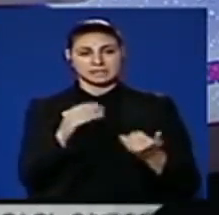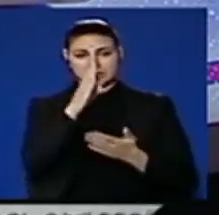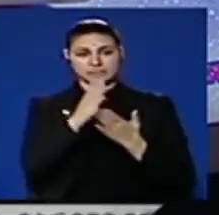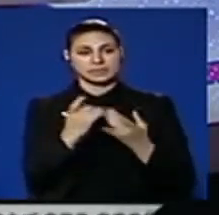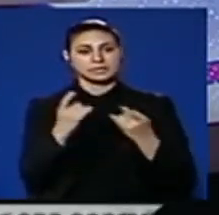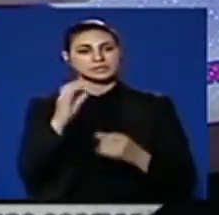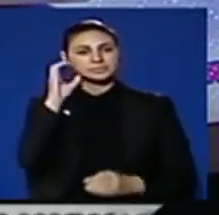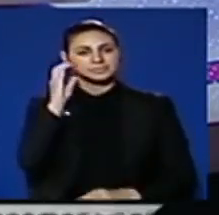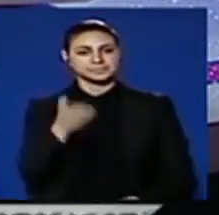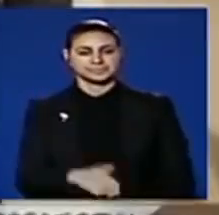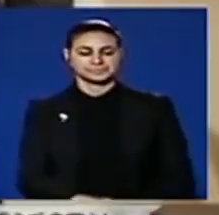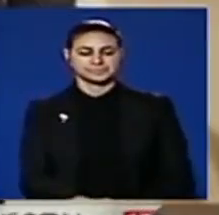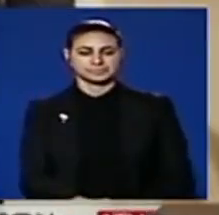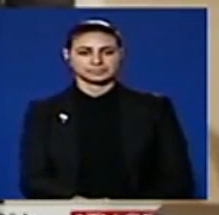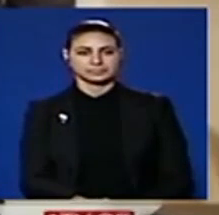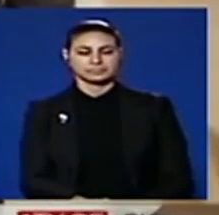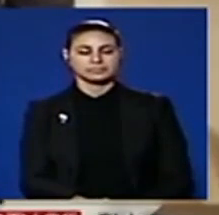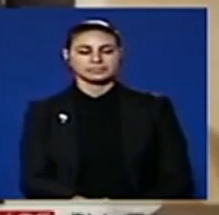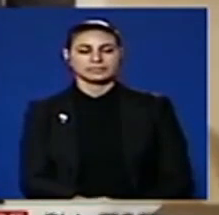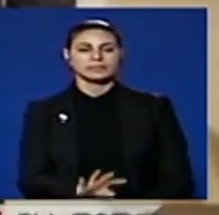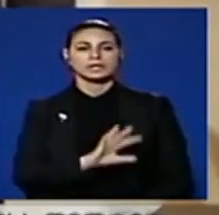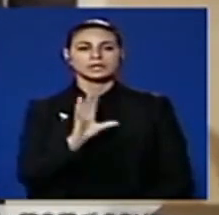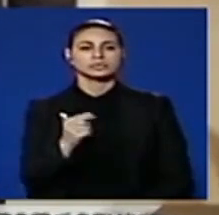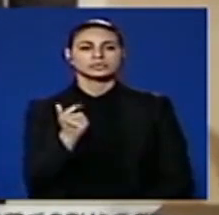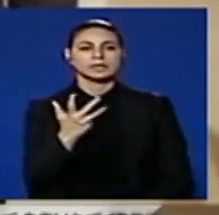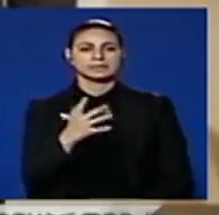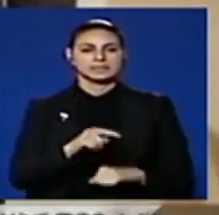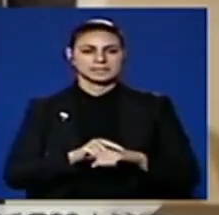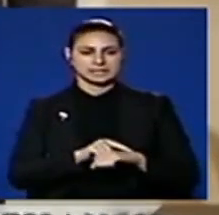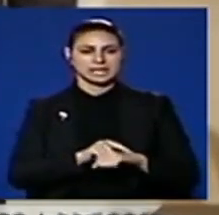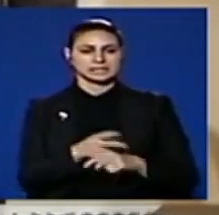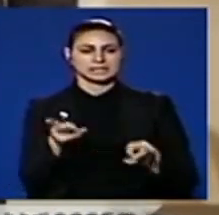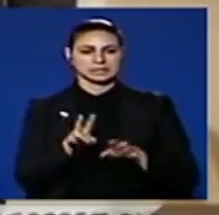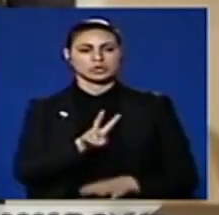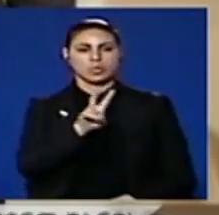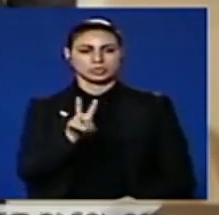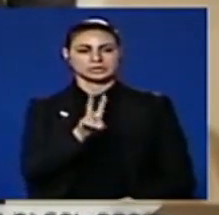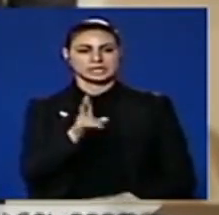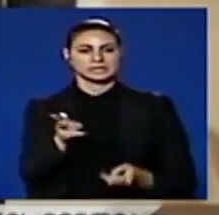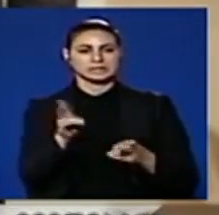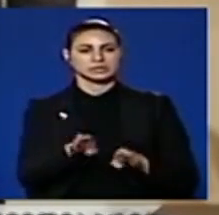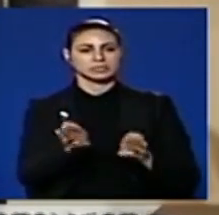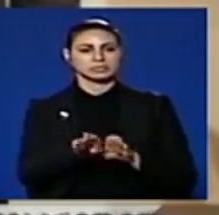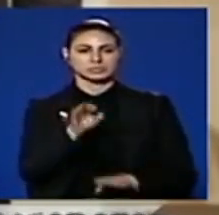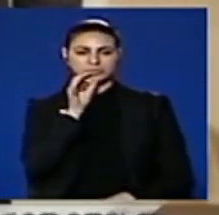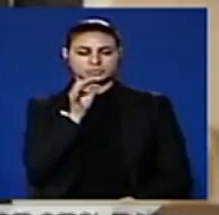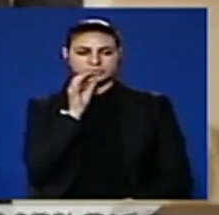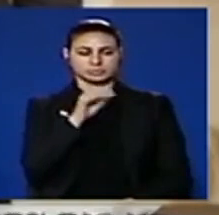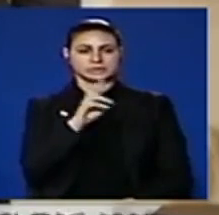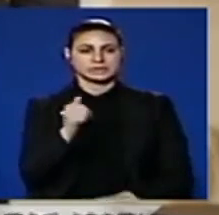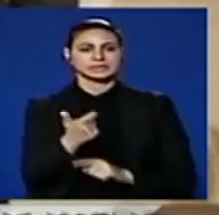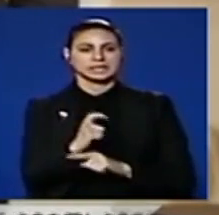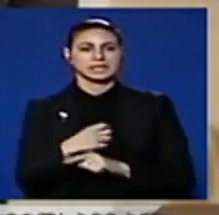მაქსიმალურად აქტიურები იყვნენ დღევანდელ დღეს. Სულ რამდენიმე საათი გადარჩა, პრაქტიკულად 2 საათი უბნების დახურვამდე და